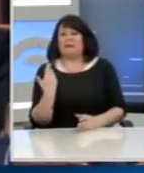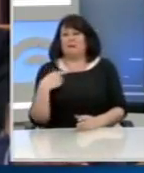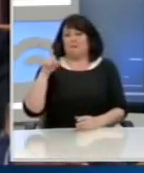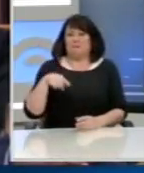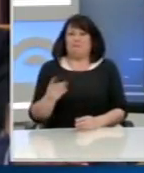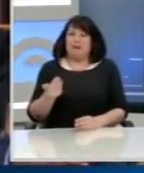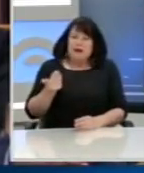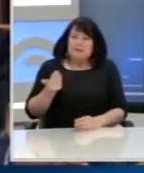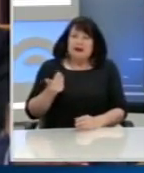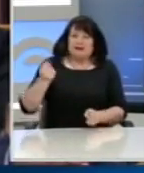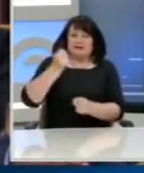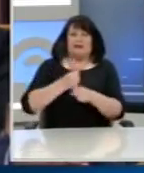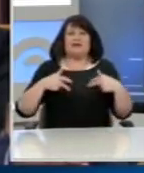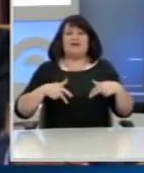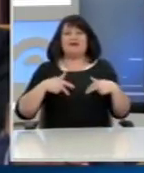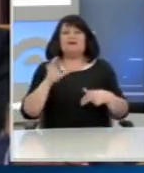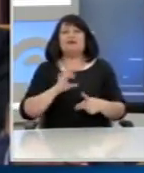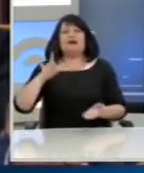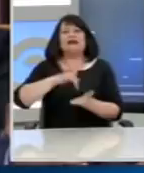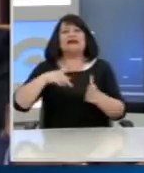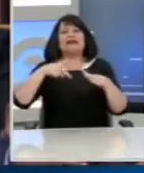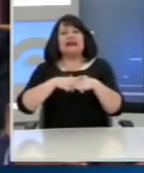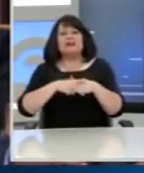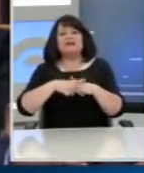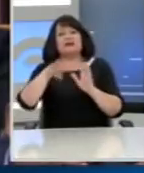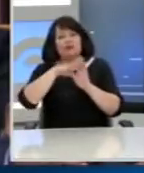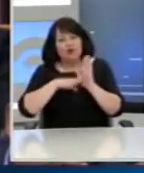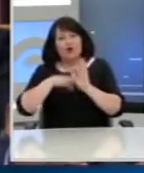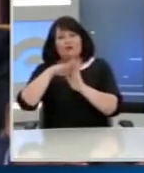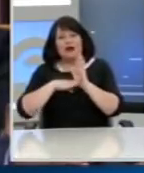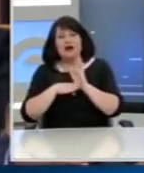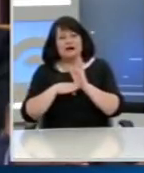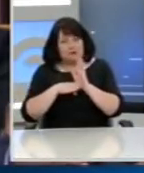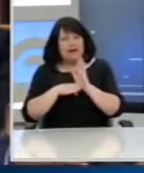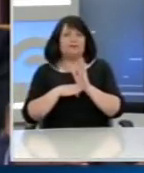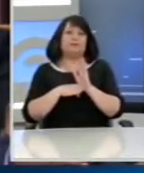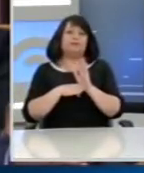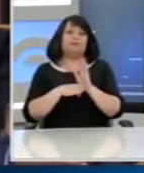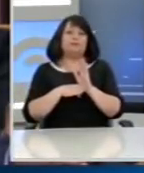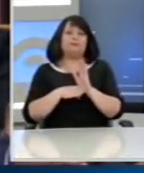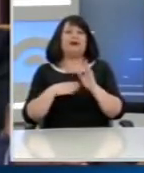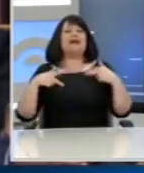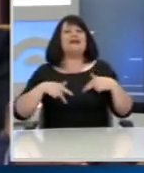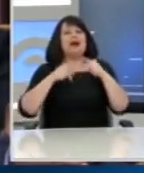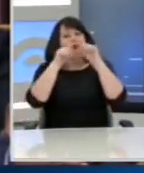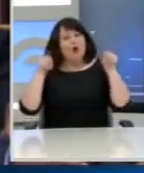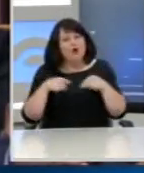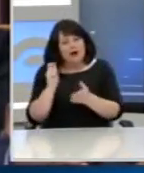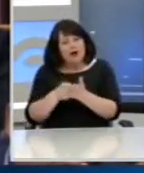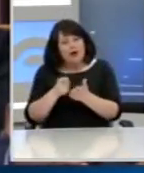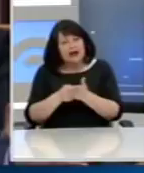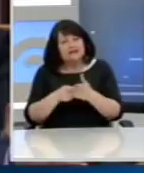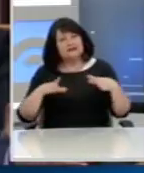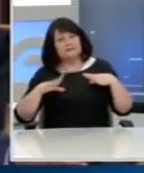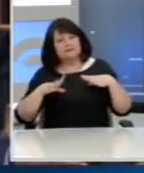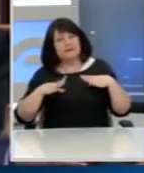στην εξουσία, η Ευρωπαϊκή Κεντρική Τράπεζα έφτιαξε το πρόγραμμα ποσοτικής χαλάρωσης για όλες τις άλλες ευρωπαϊκές χώρες, με εξαίρεση την